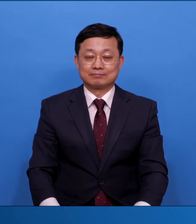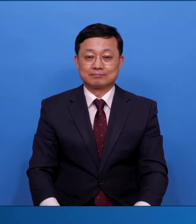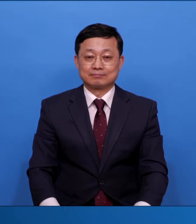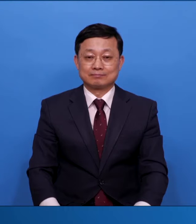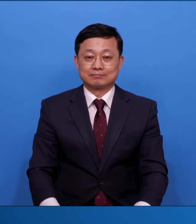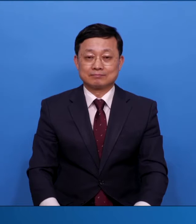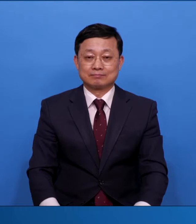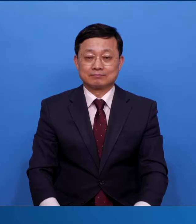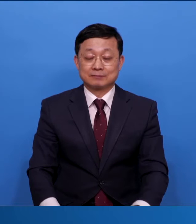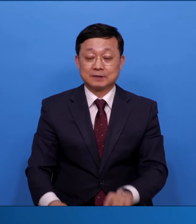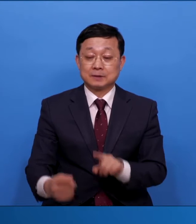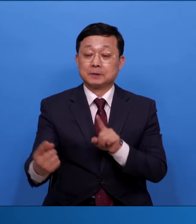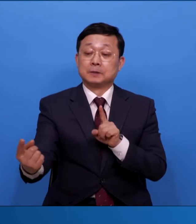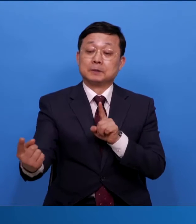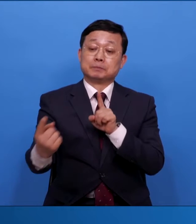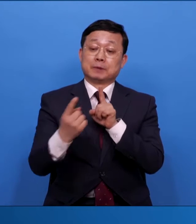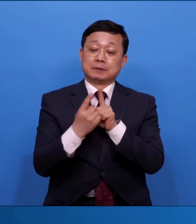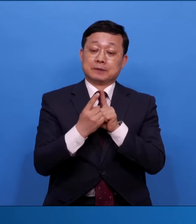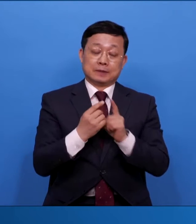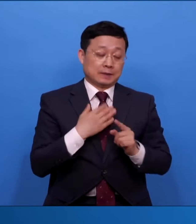나의 색깔 하면 절대 안 돼요.